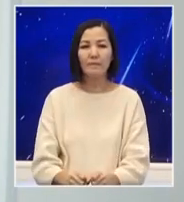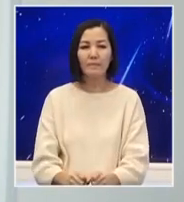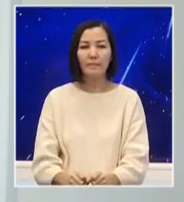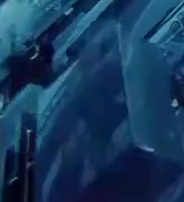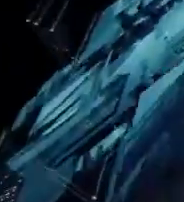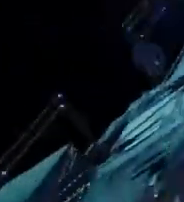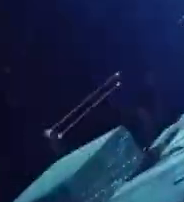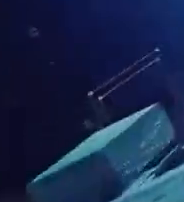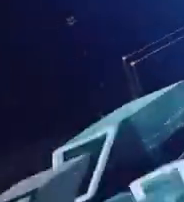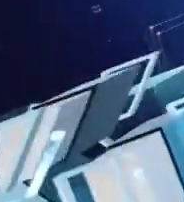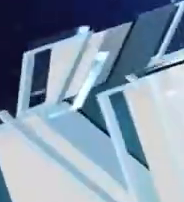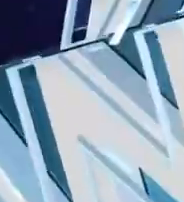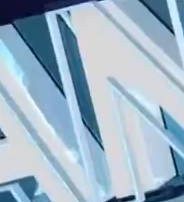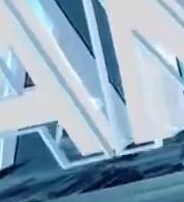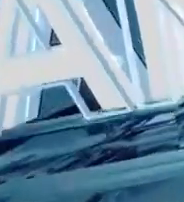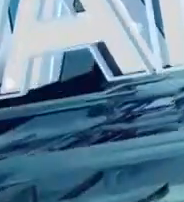бар.